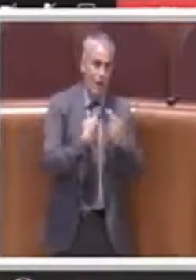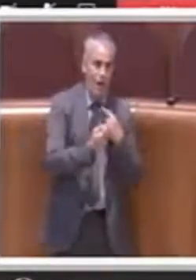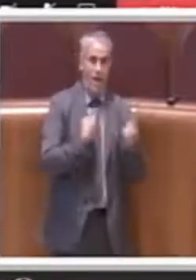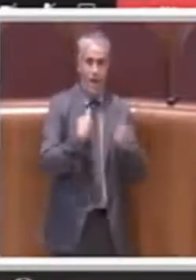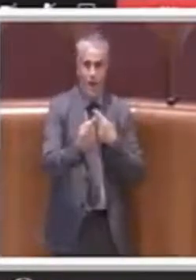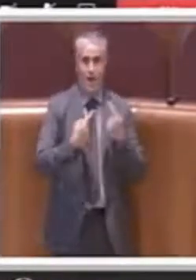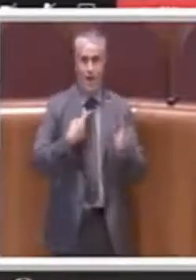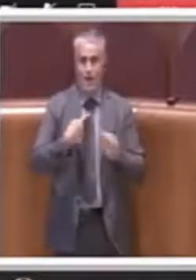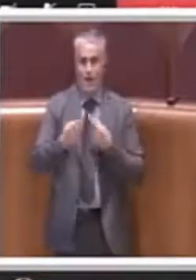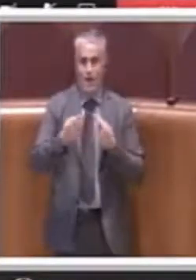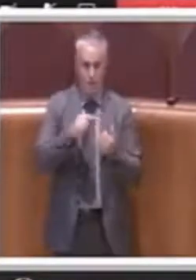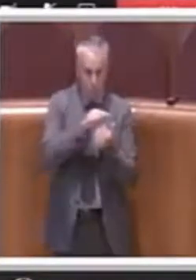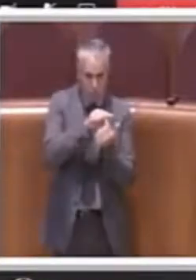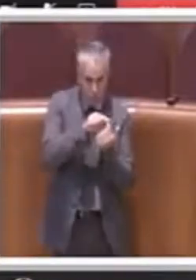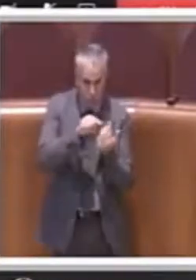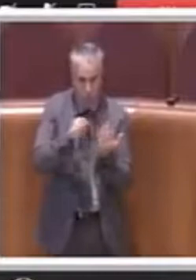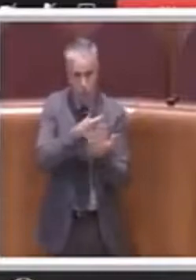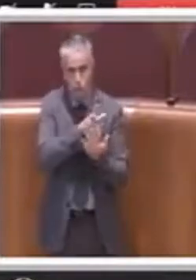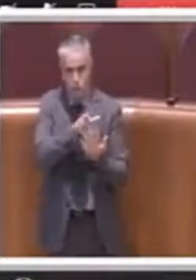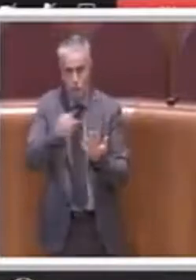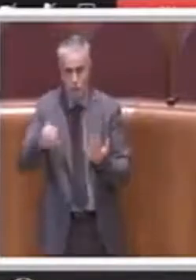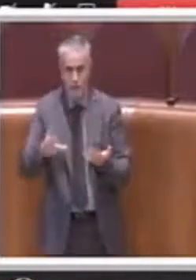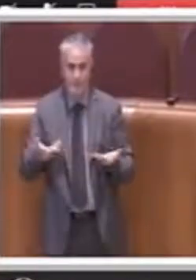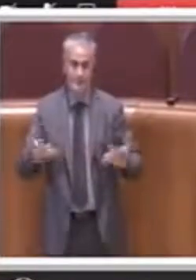Però insomma cerchiamo di